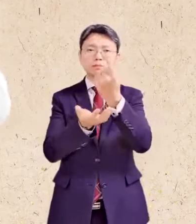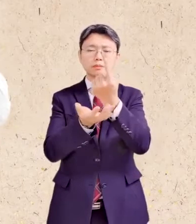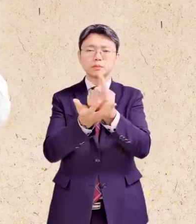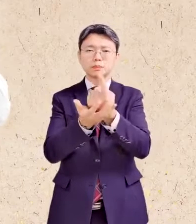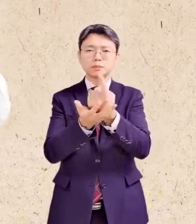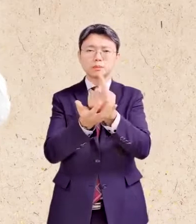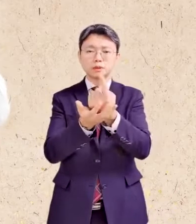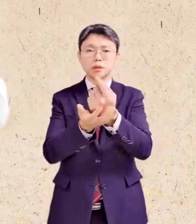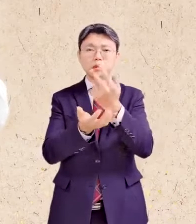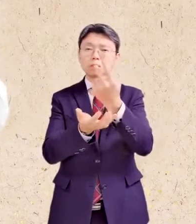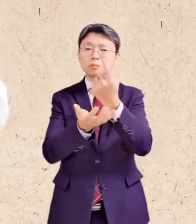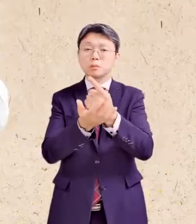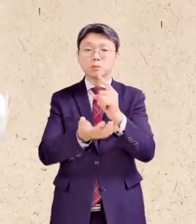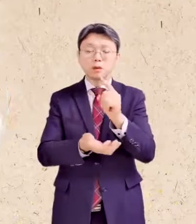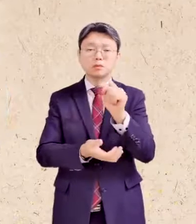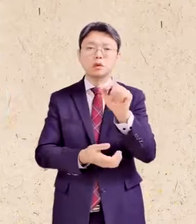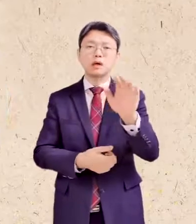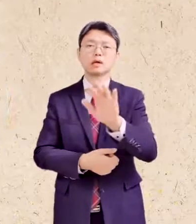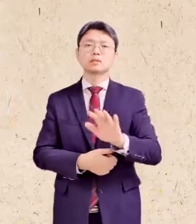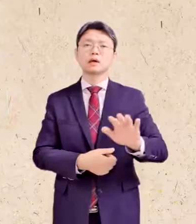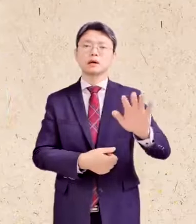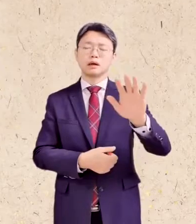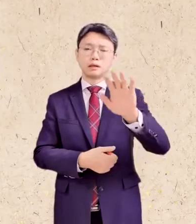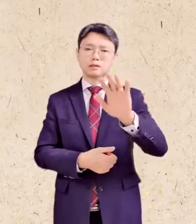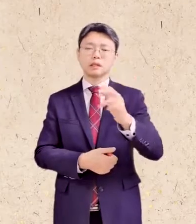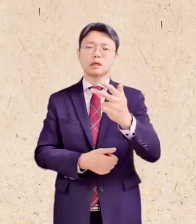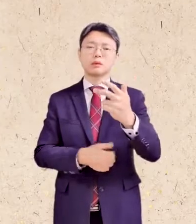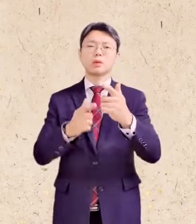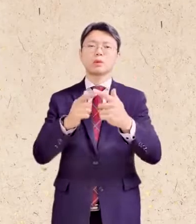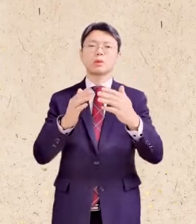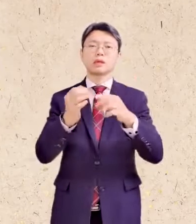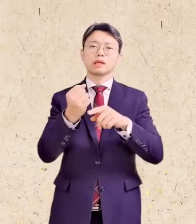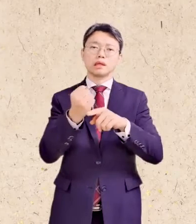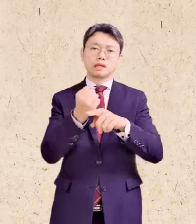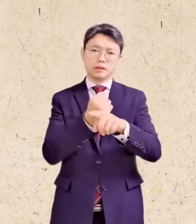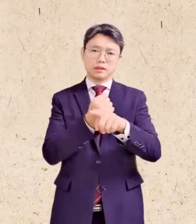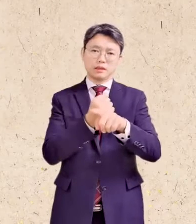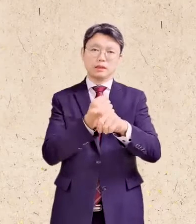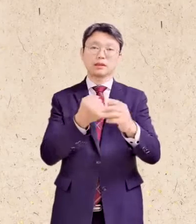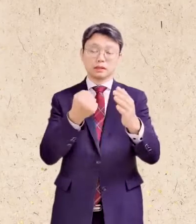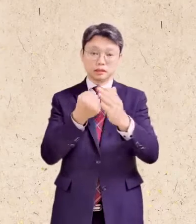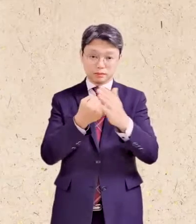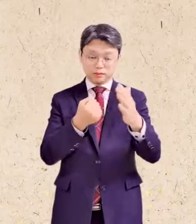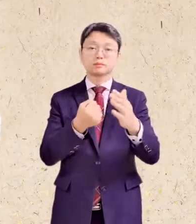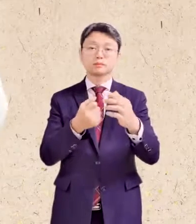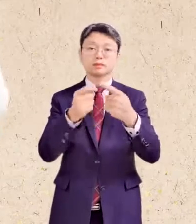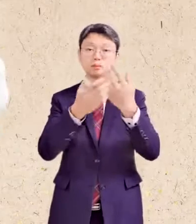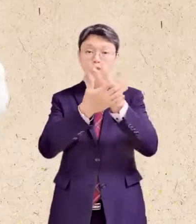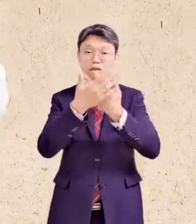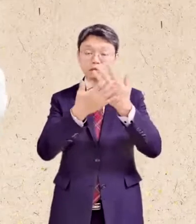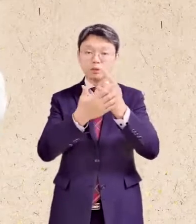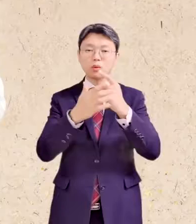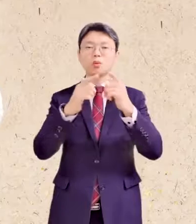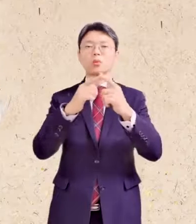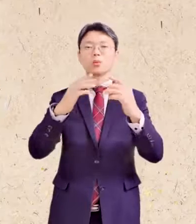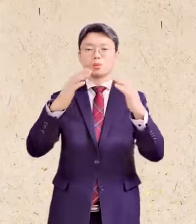7 촛대에 관한 환상인데요. 7 촛대는 당시 소아시아 지방에 있었던 7 교회를 의미하기 때문에 첫 번째